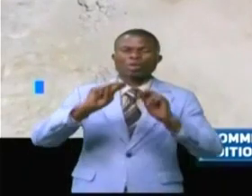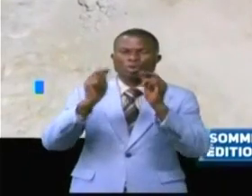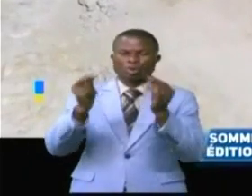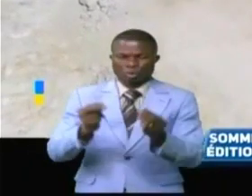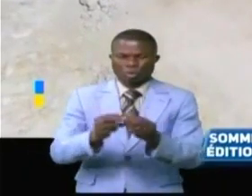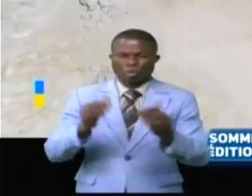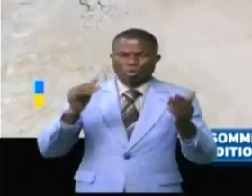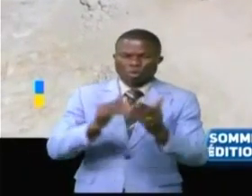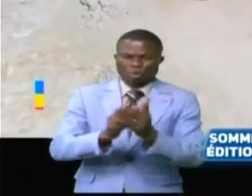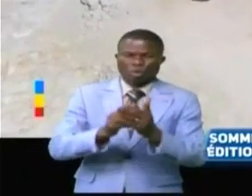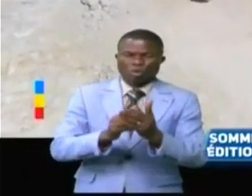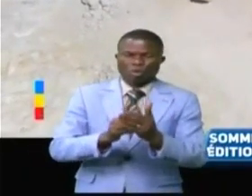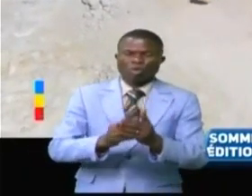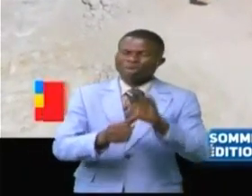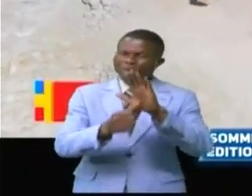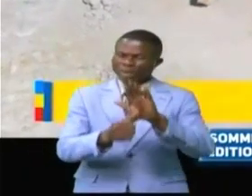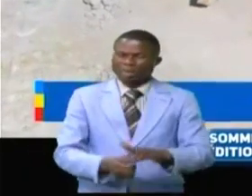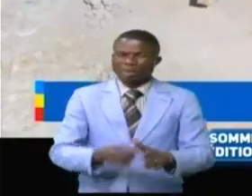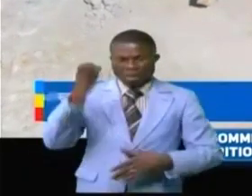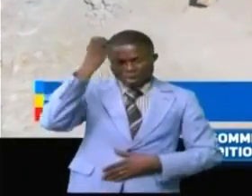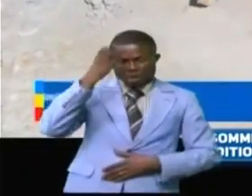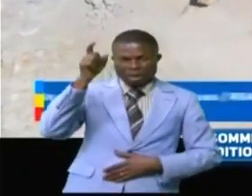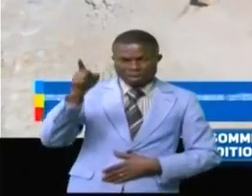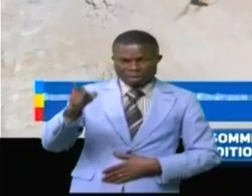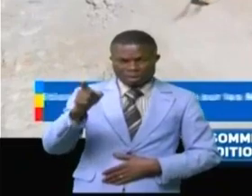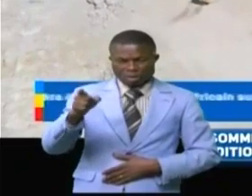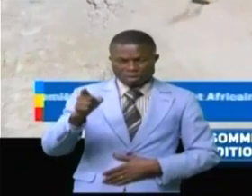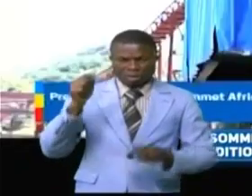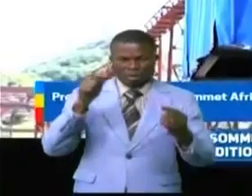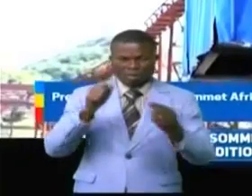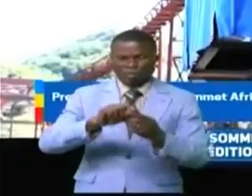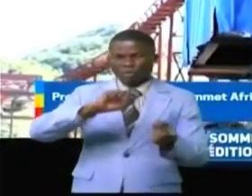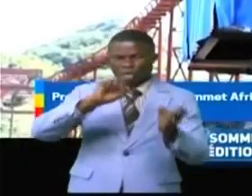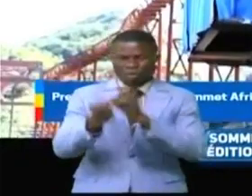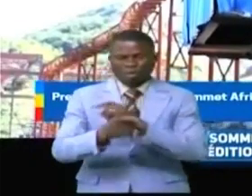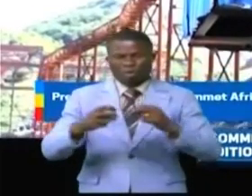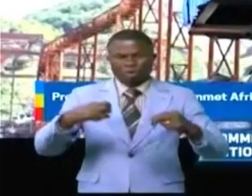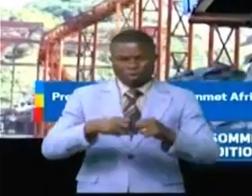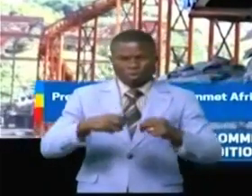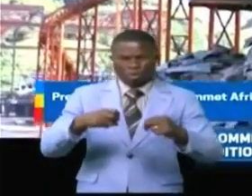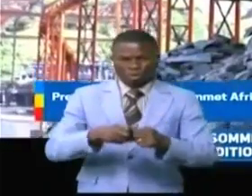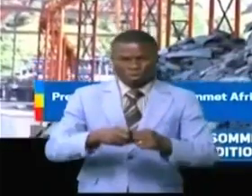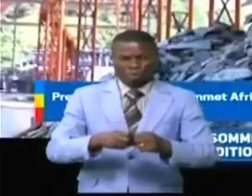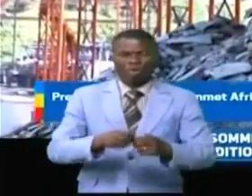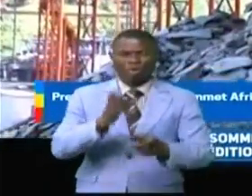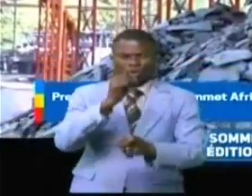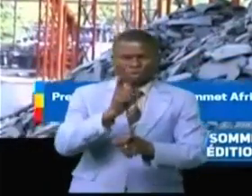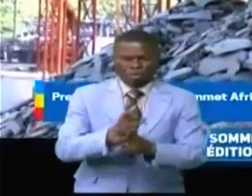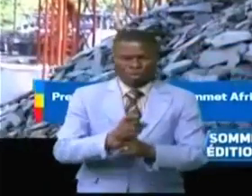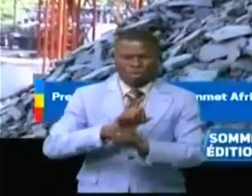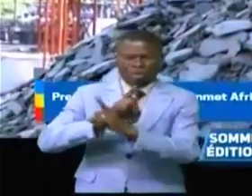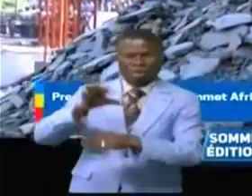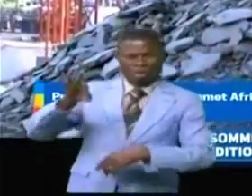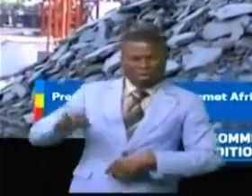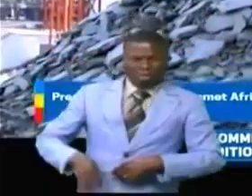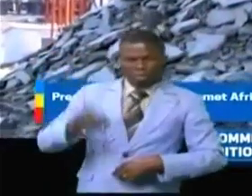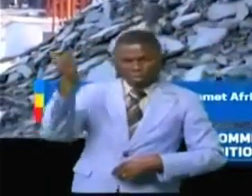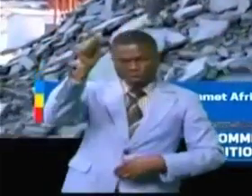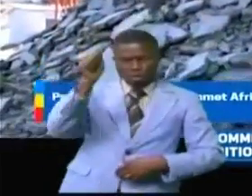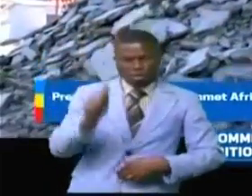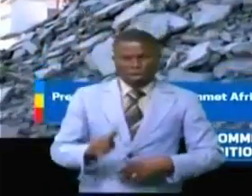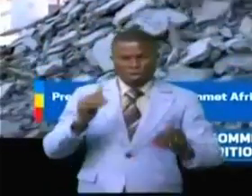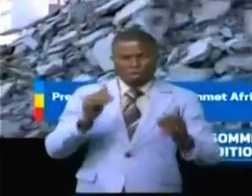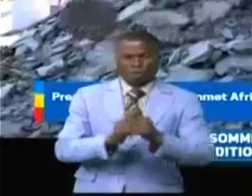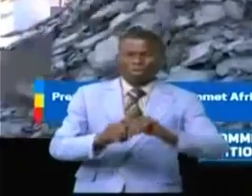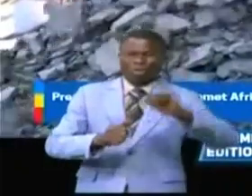la mutation inéluctable du monde actuel vers la transition énergétique de manière à préserver les intérêts de l'Afrique vis-à-vis